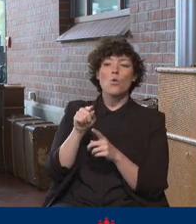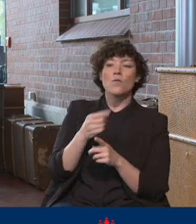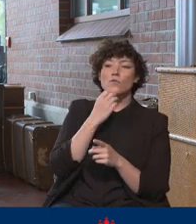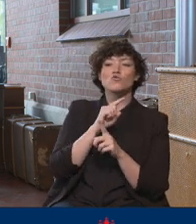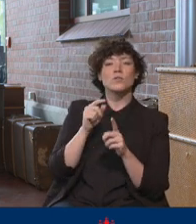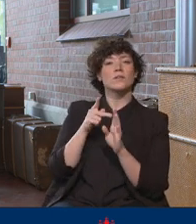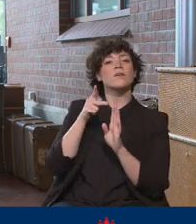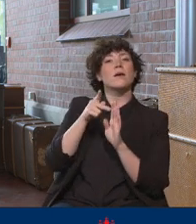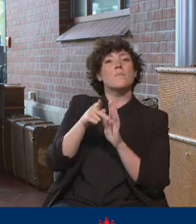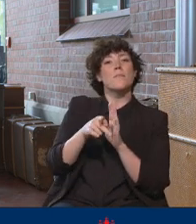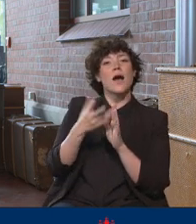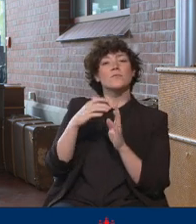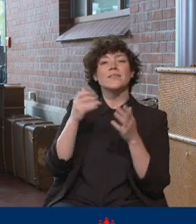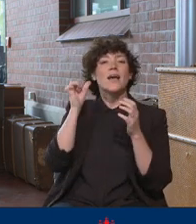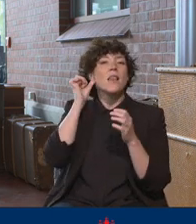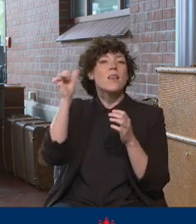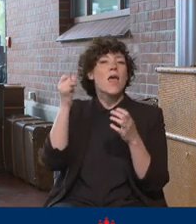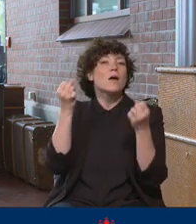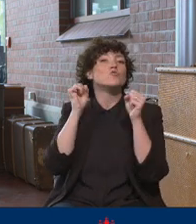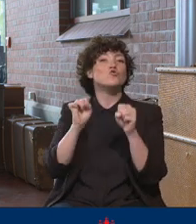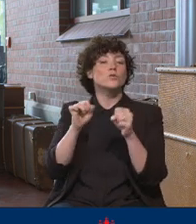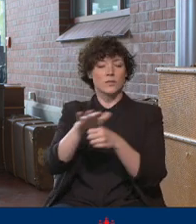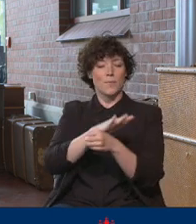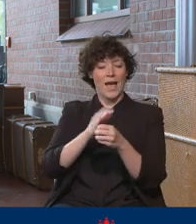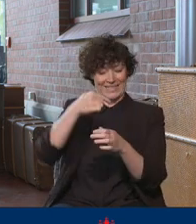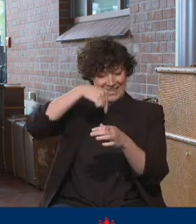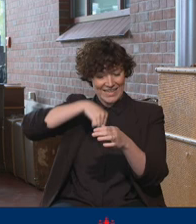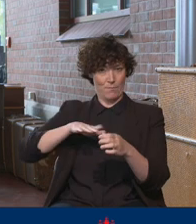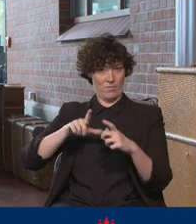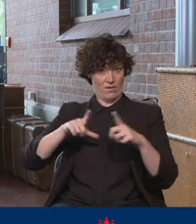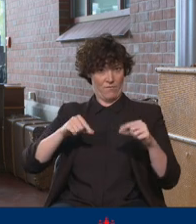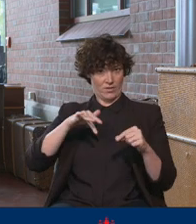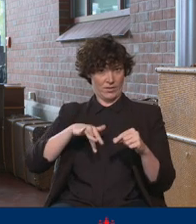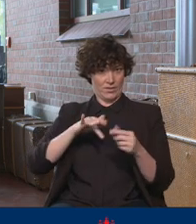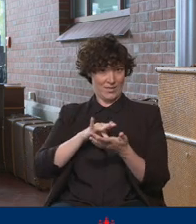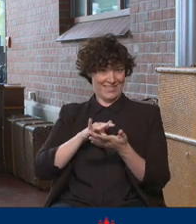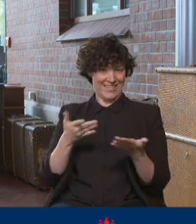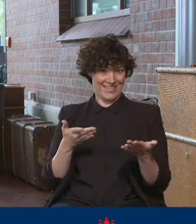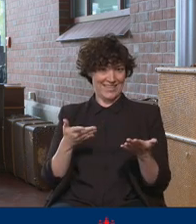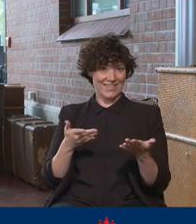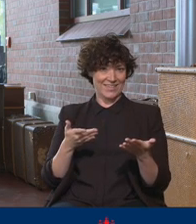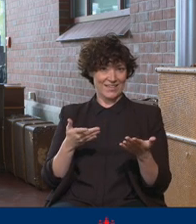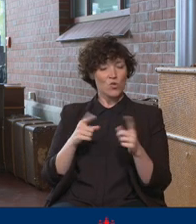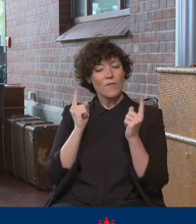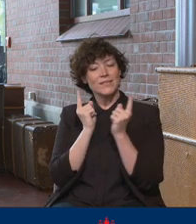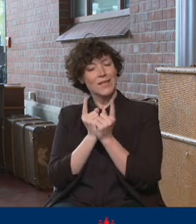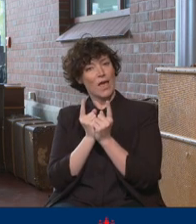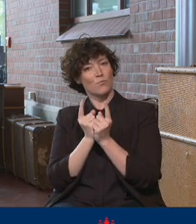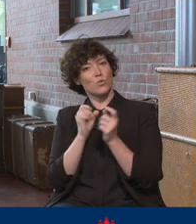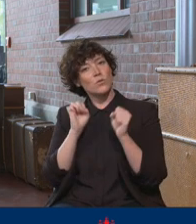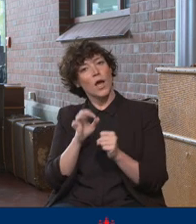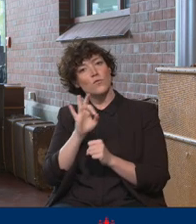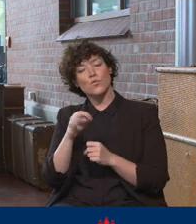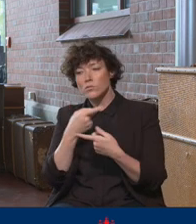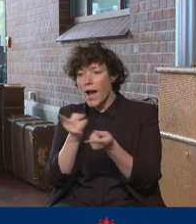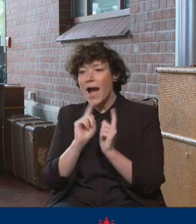schieben und da wirklichen lärm geschützten bereich auch im innern des quartiers schaffen um eben einen treffpunkt für jung und alt an dieser stelle für